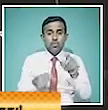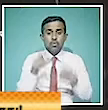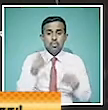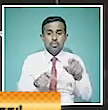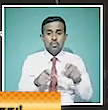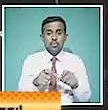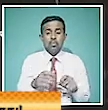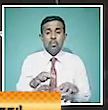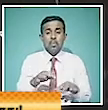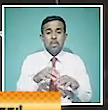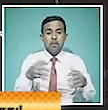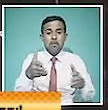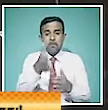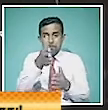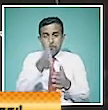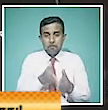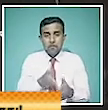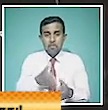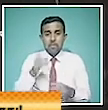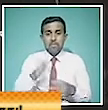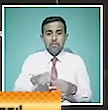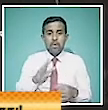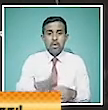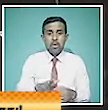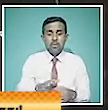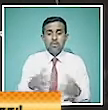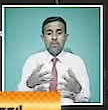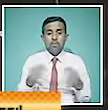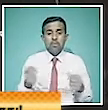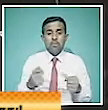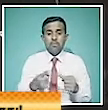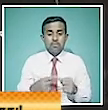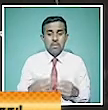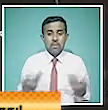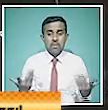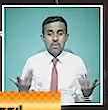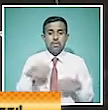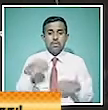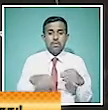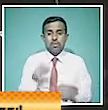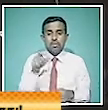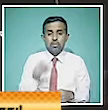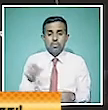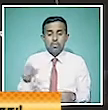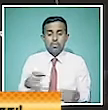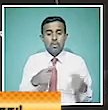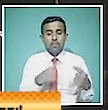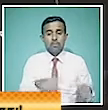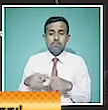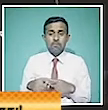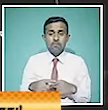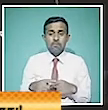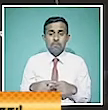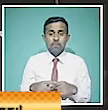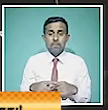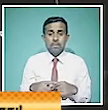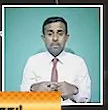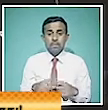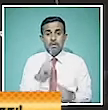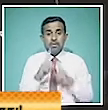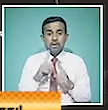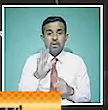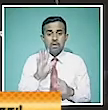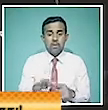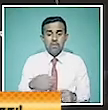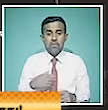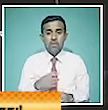முடியாமல் போவதாகவும் இன்று அரசியல்வாதிகள் போலியாக நடனமாடிக்கொண்டிருக்கிறார்கள். அப்படி இல்லை, எல்லை பிரச்சனை அங்கு இருக்க முடியாது. நான்கு உள்ளூராட்சி